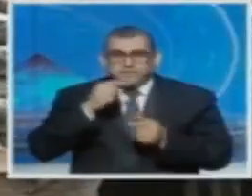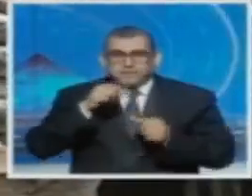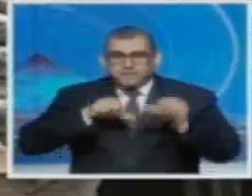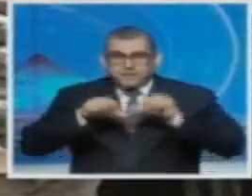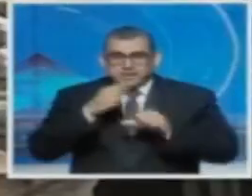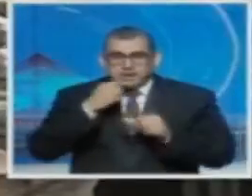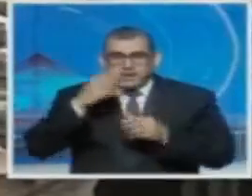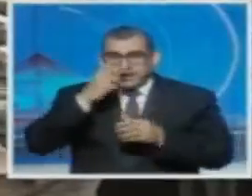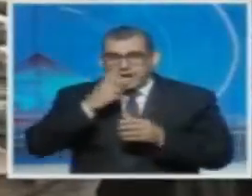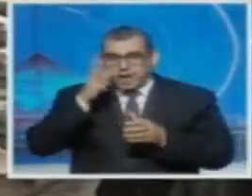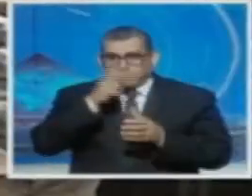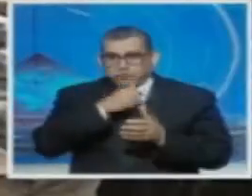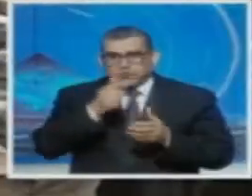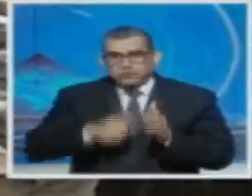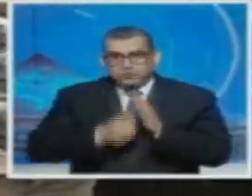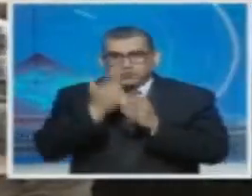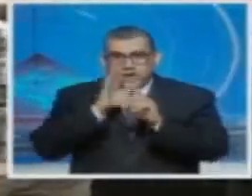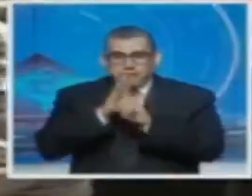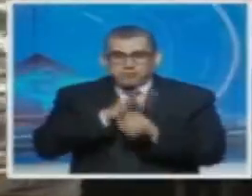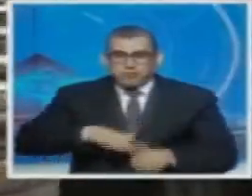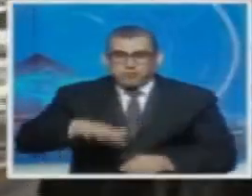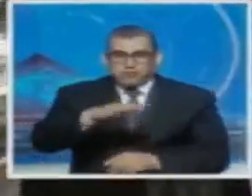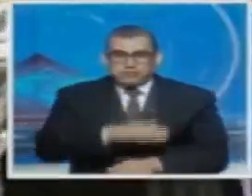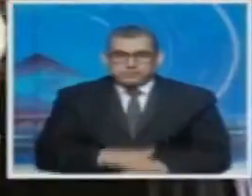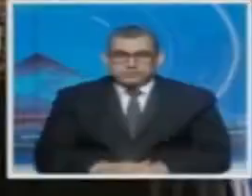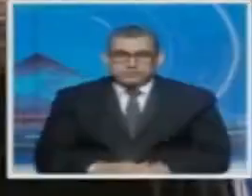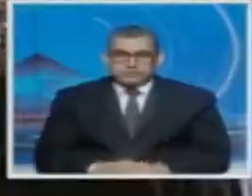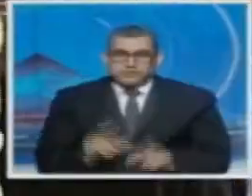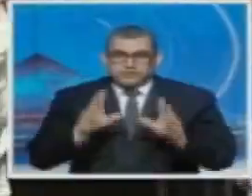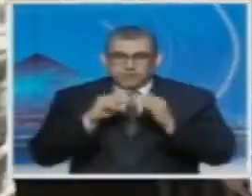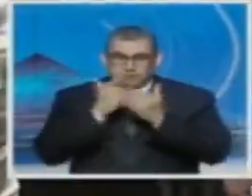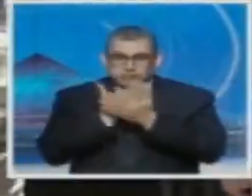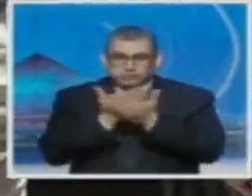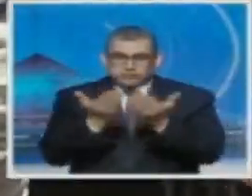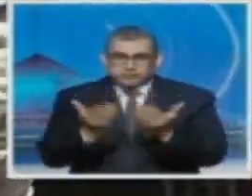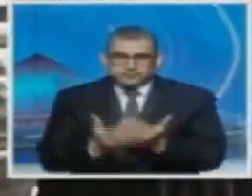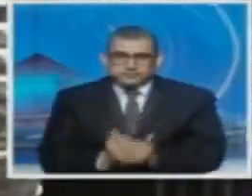والتاريخ. كل التوفيق للطلبة والطالبات. سارة متولي، التلفزيون المصري.